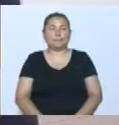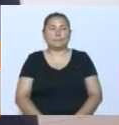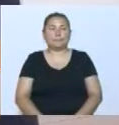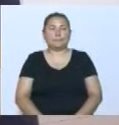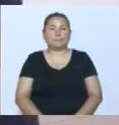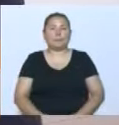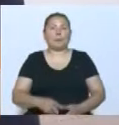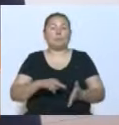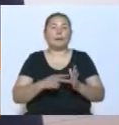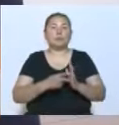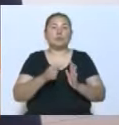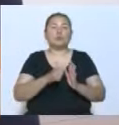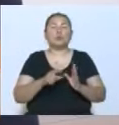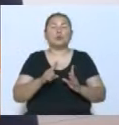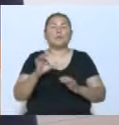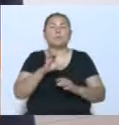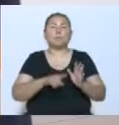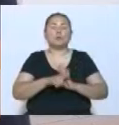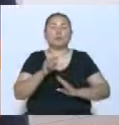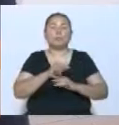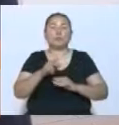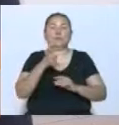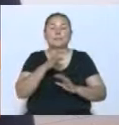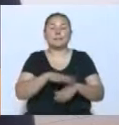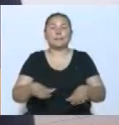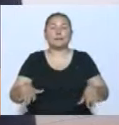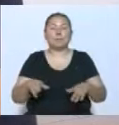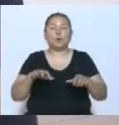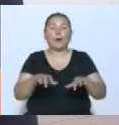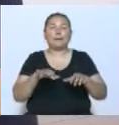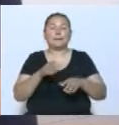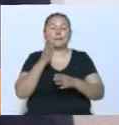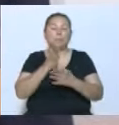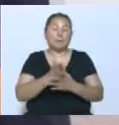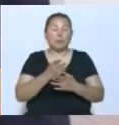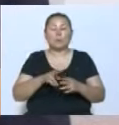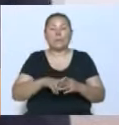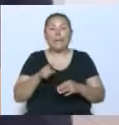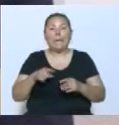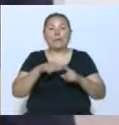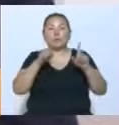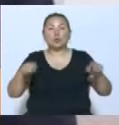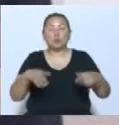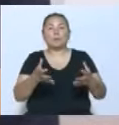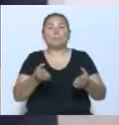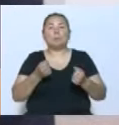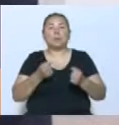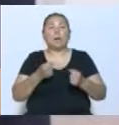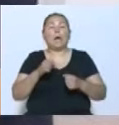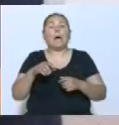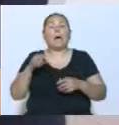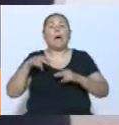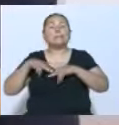университета. Планируется, что в сентябре мы начнем обучать 200 детей по IT-направлению. Лицензионное сопровождение берет на себя Астана